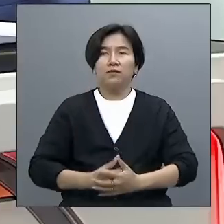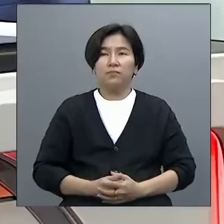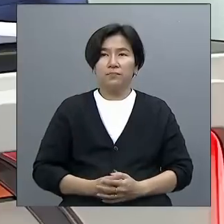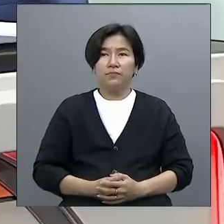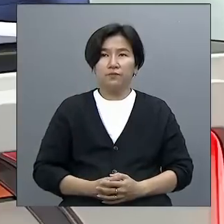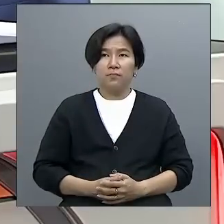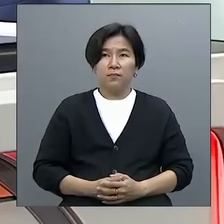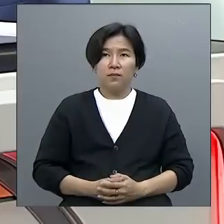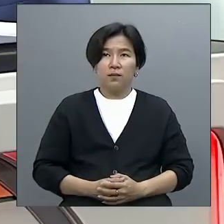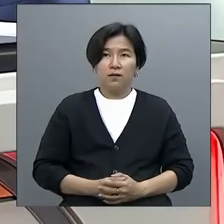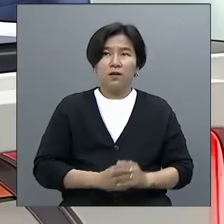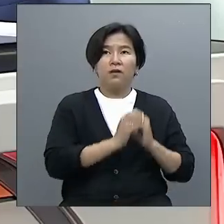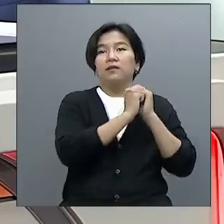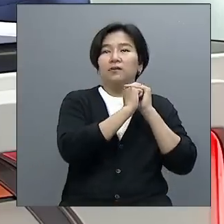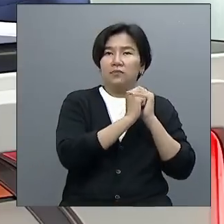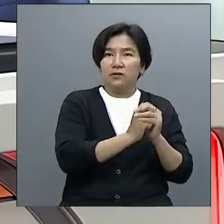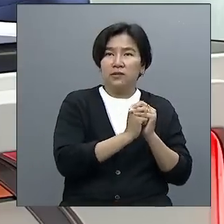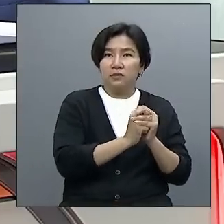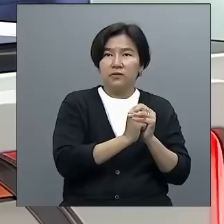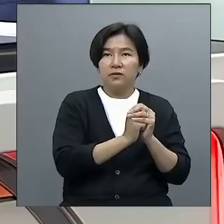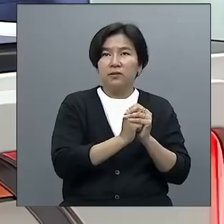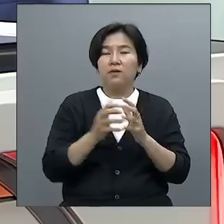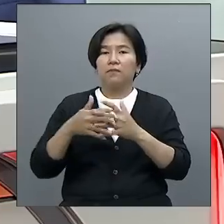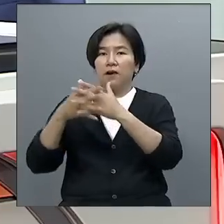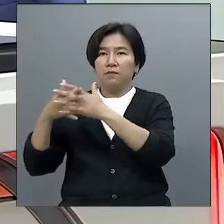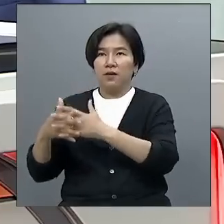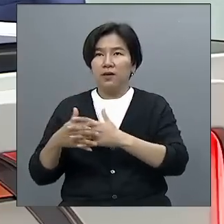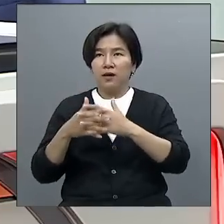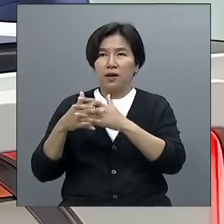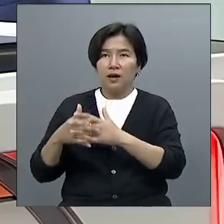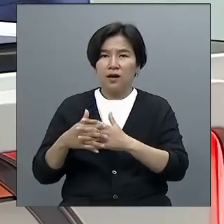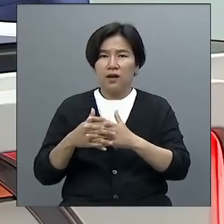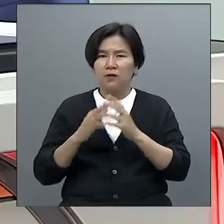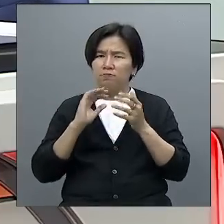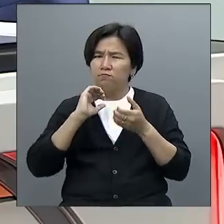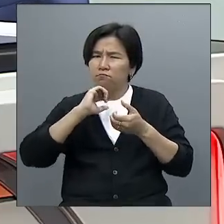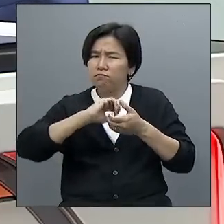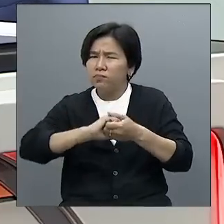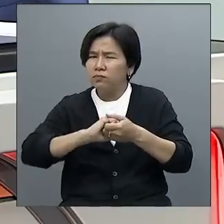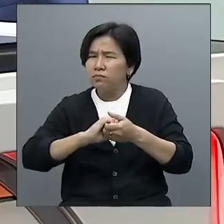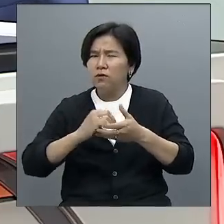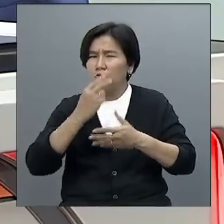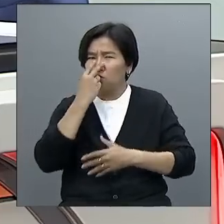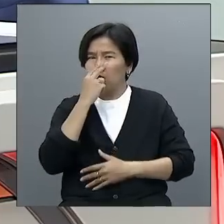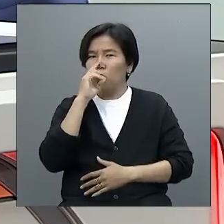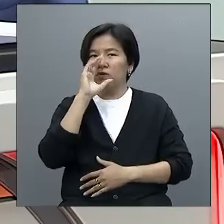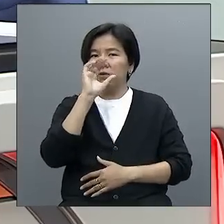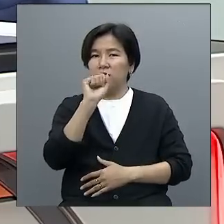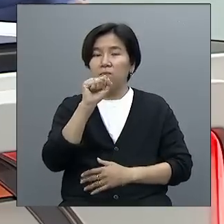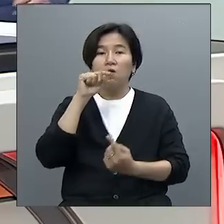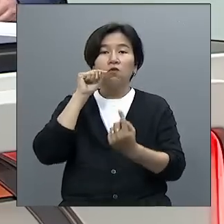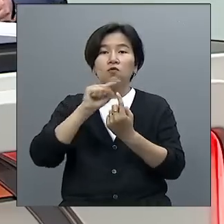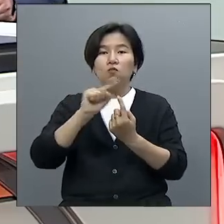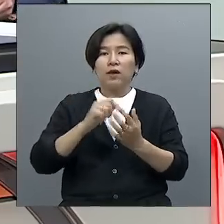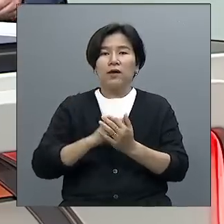ความสัมพันธ์ระหว่างจีนกับอเมริกาได้รับการจับตาอยู่เสมอนะคะโดยเฉพาะการเดินทางเยือนจีน